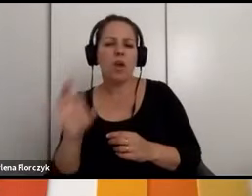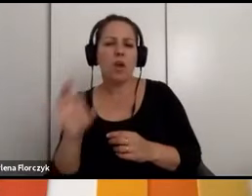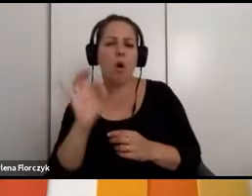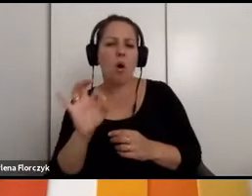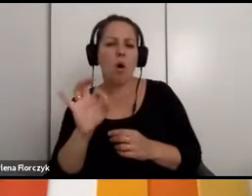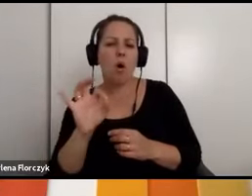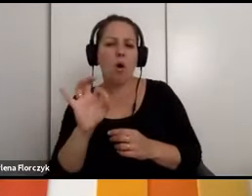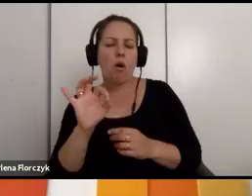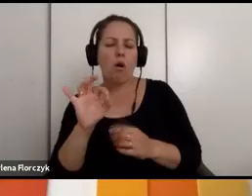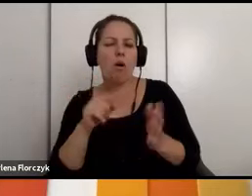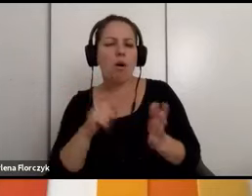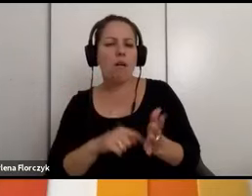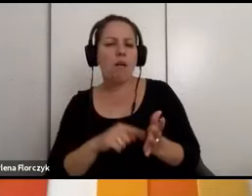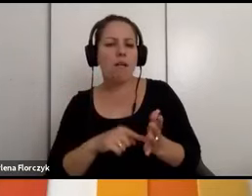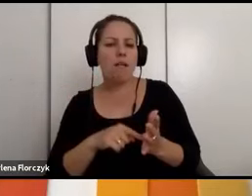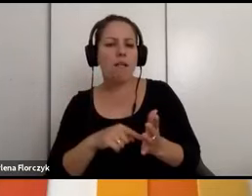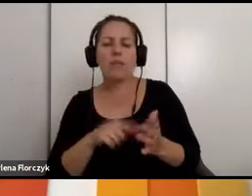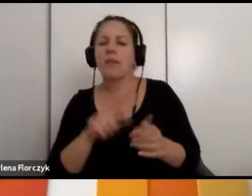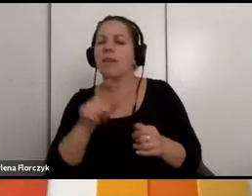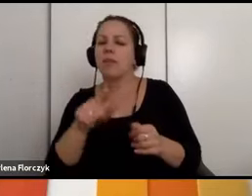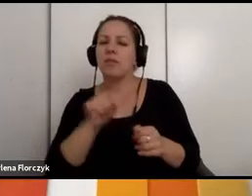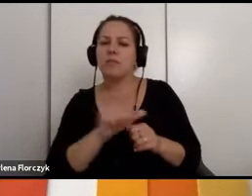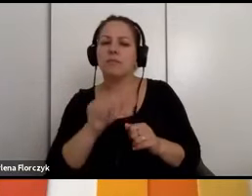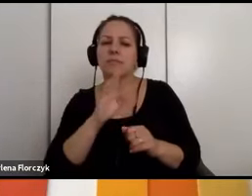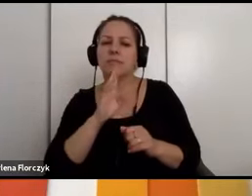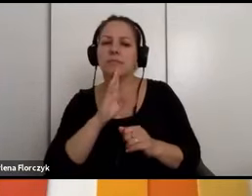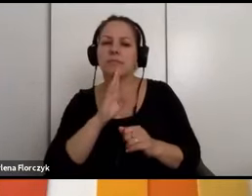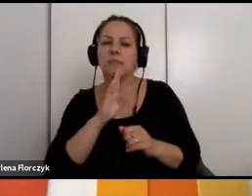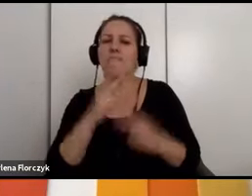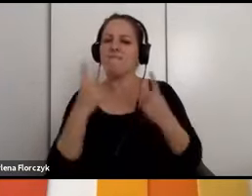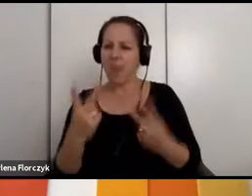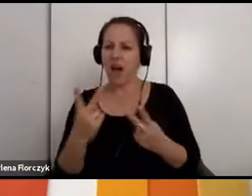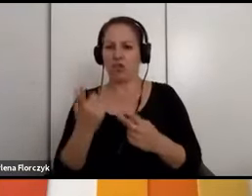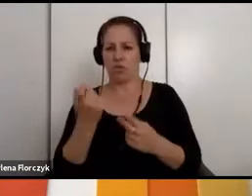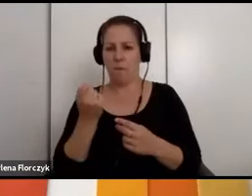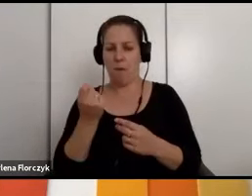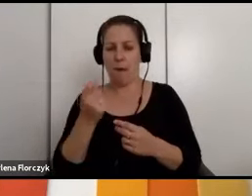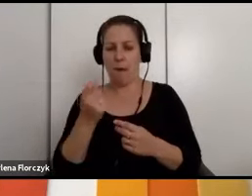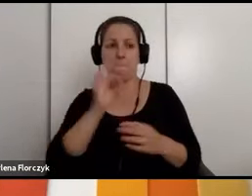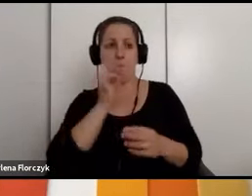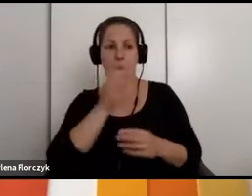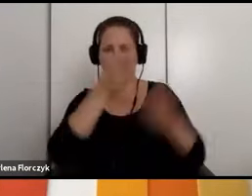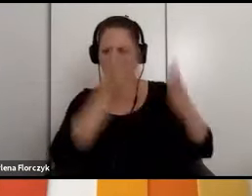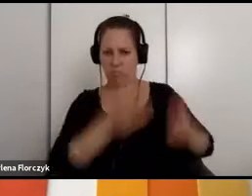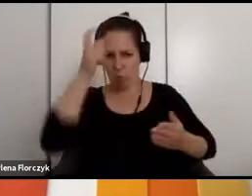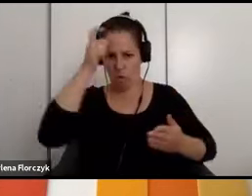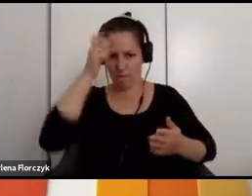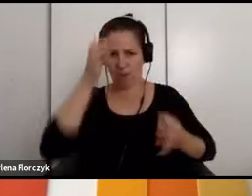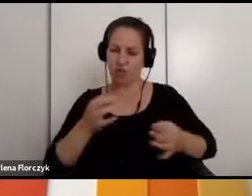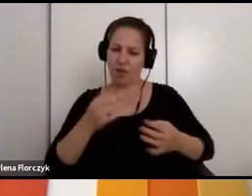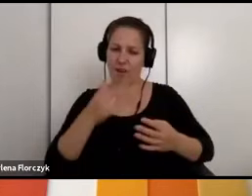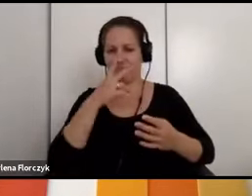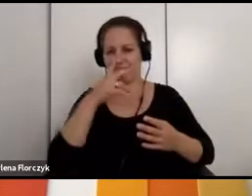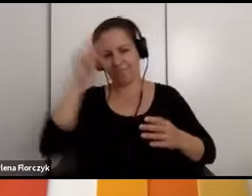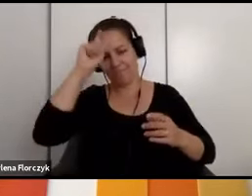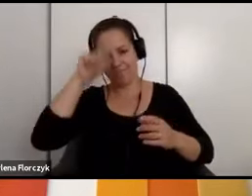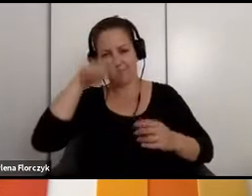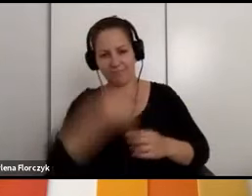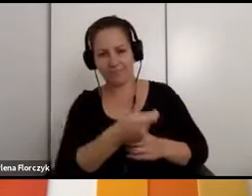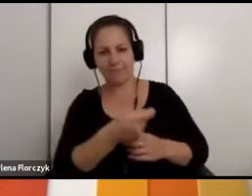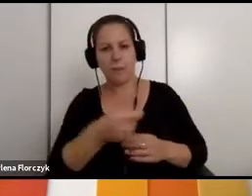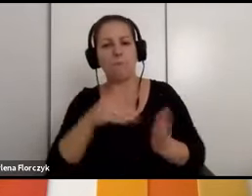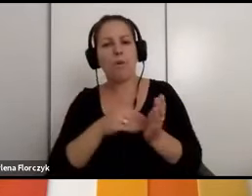o tym właśnie, że to jest jakiś ważny moment, kiedy ten młody człowiek, którego nazywamy dzisiaj na